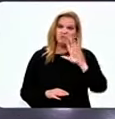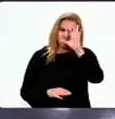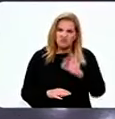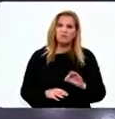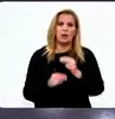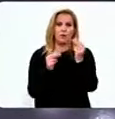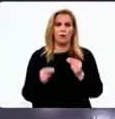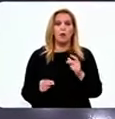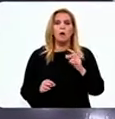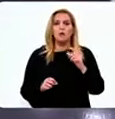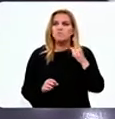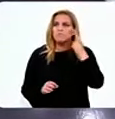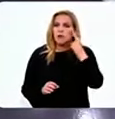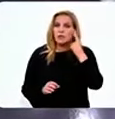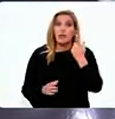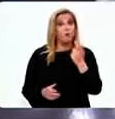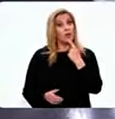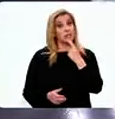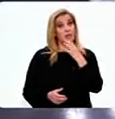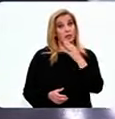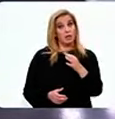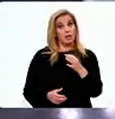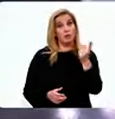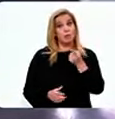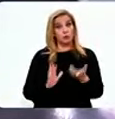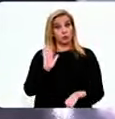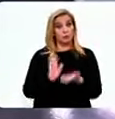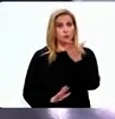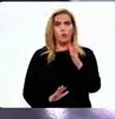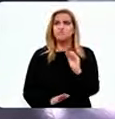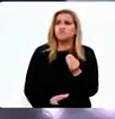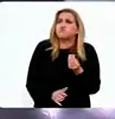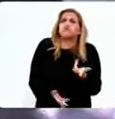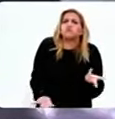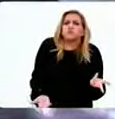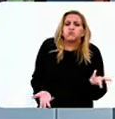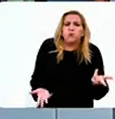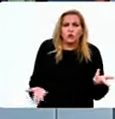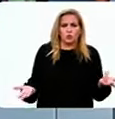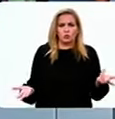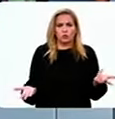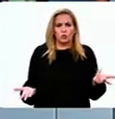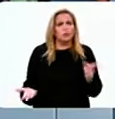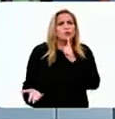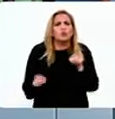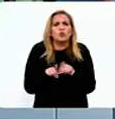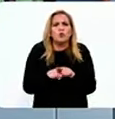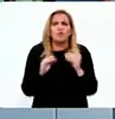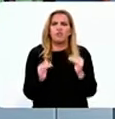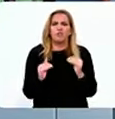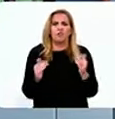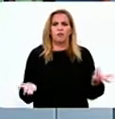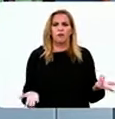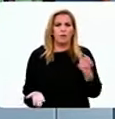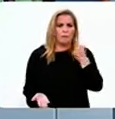καταλάβω από πού πολλαπλασίασε ο κύριος Κασελάκης στα ποσοστά του ΣΥΡΙΖΑ, πού τα βγάτησε. Γιατί αν είσαστε το ίδιο με τις